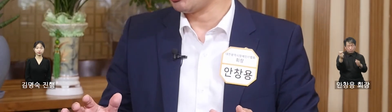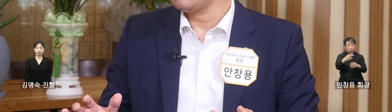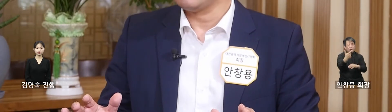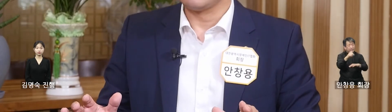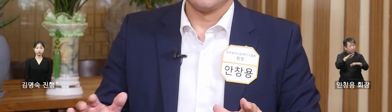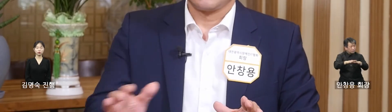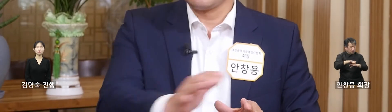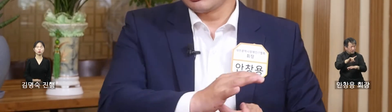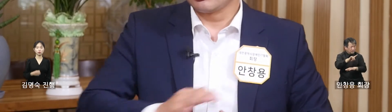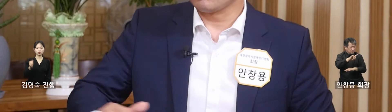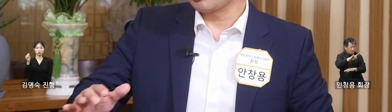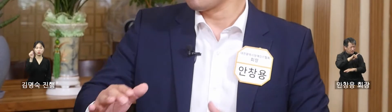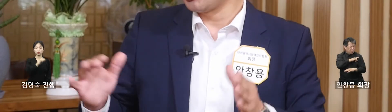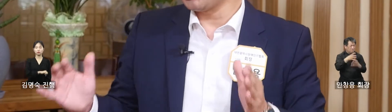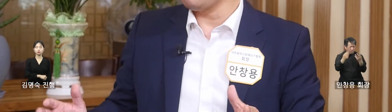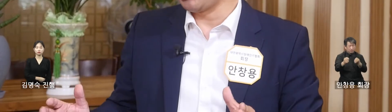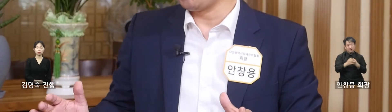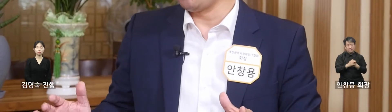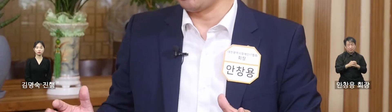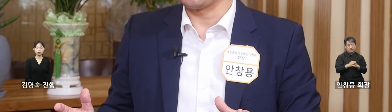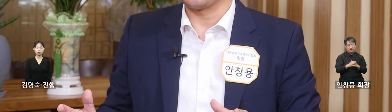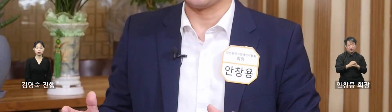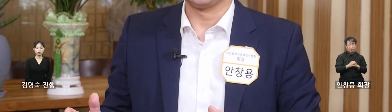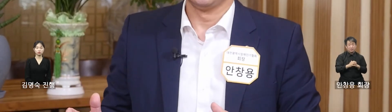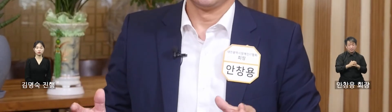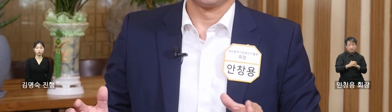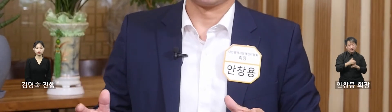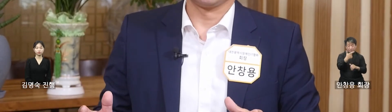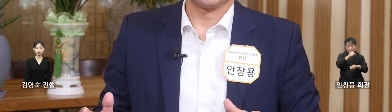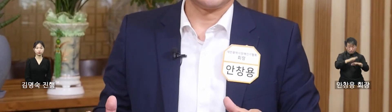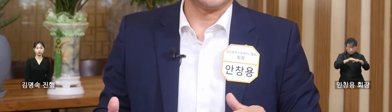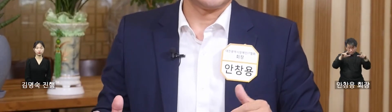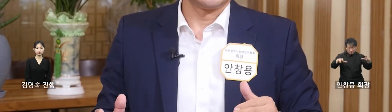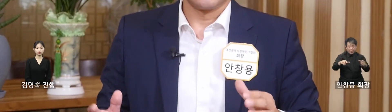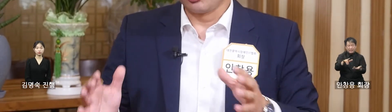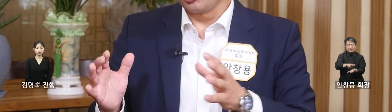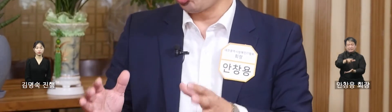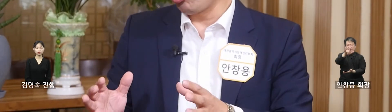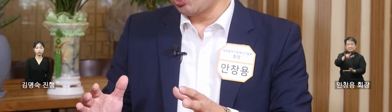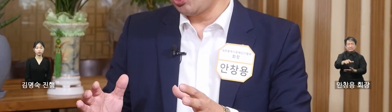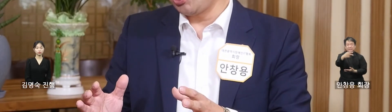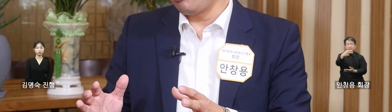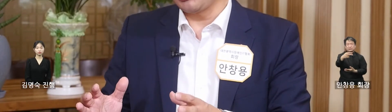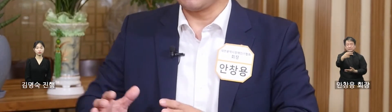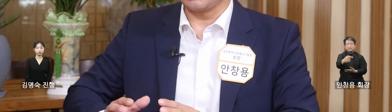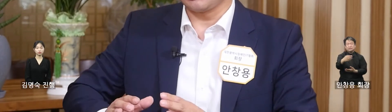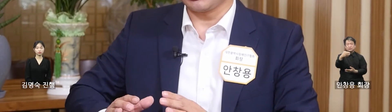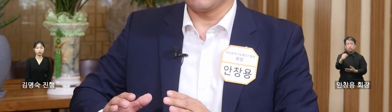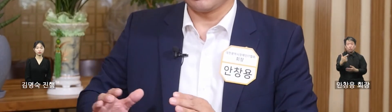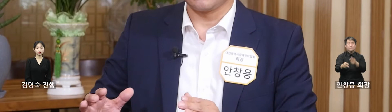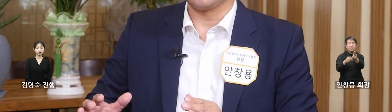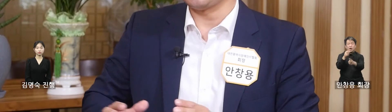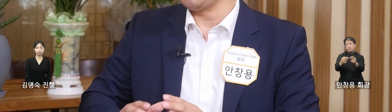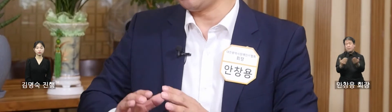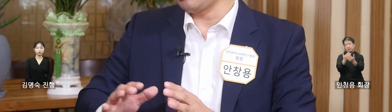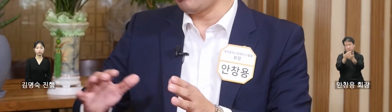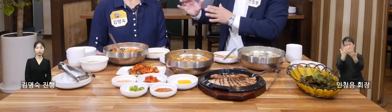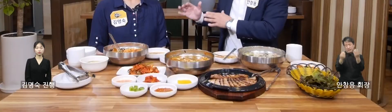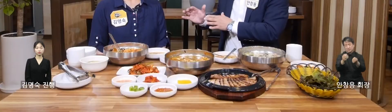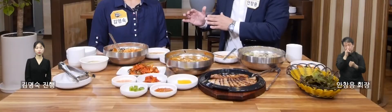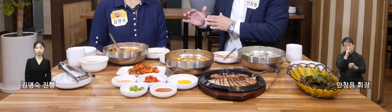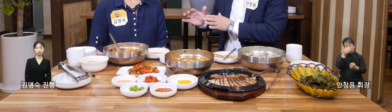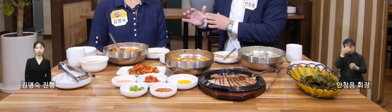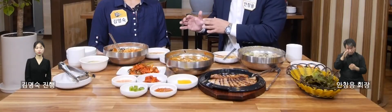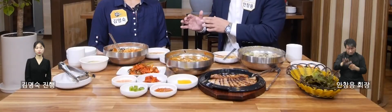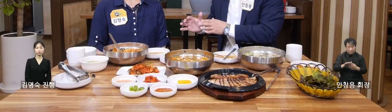메카입니다. 대전의 드론 산업 굉장히 발전이 되어 있어요. 그런데 드론 축구팀이 실상은 대전시가